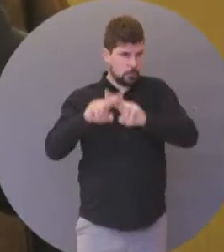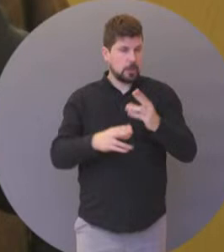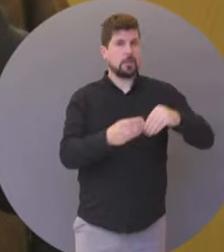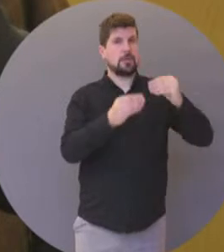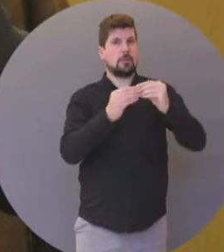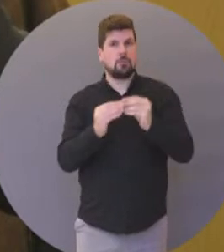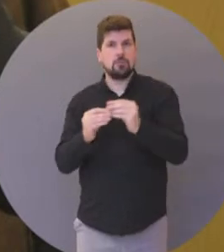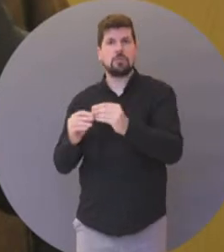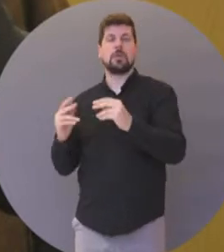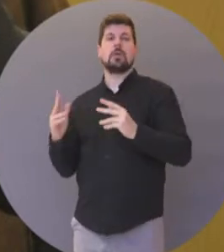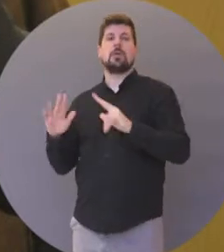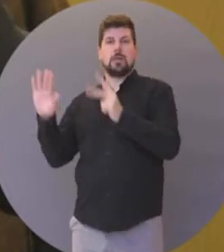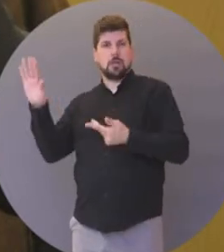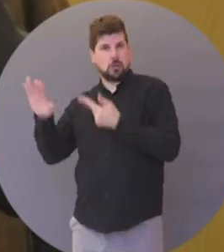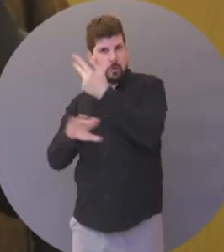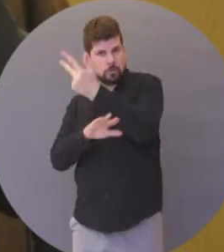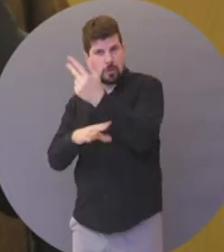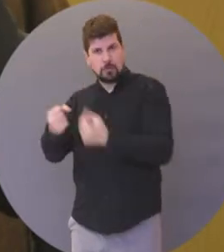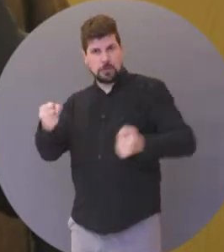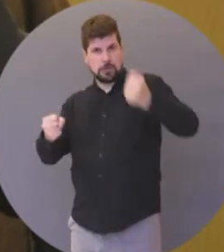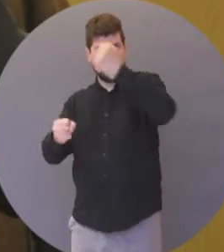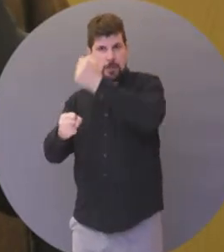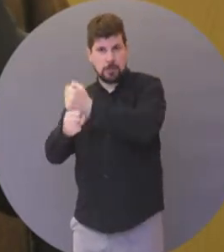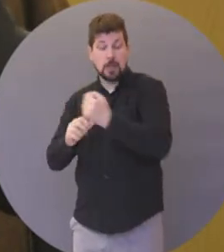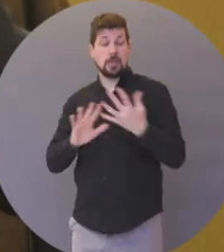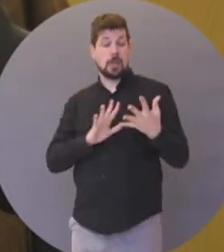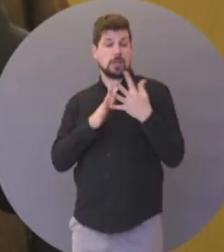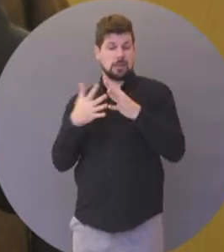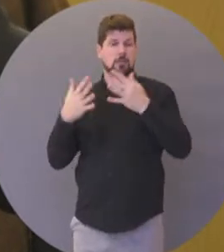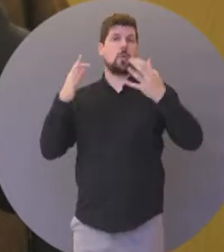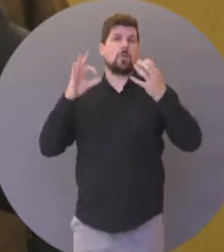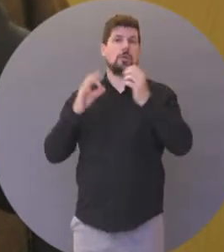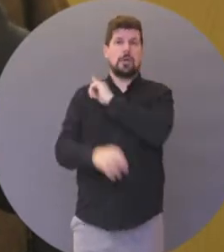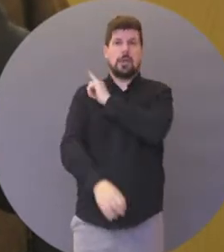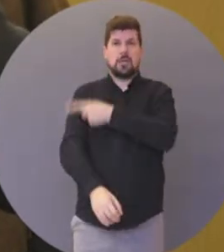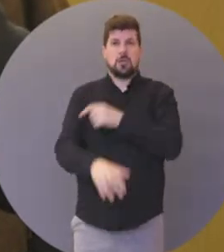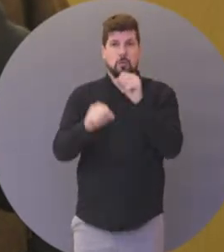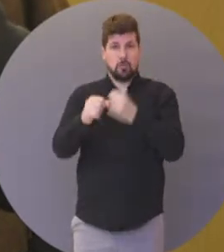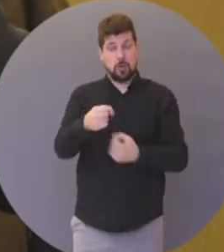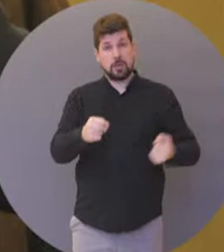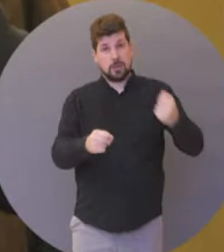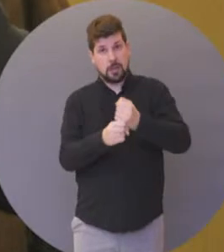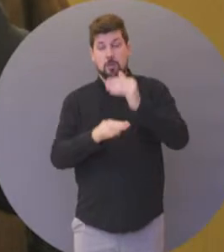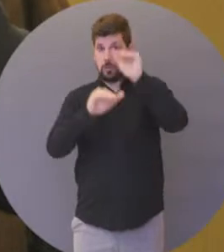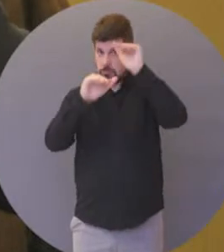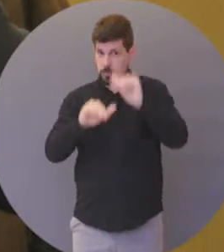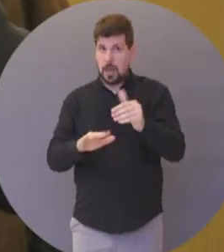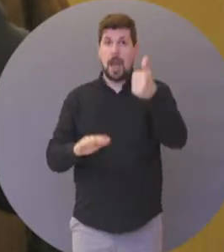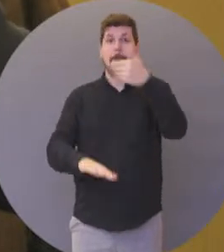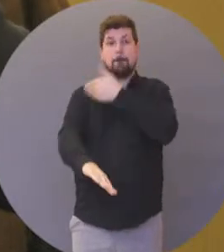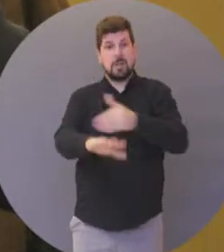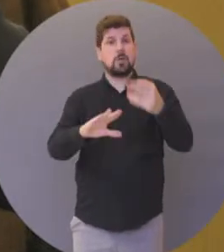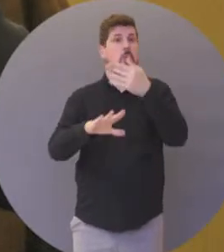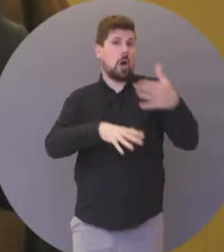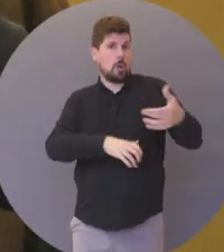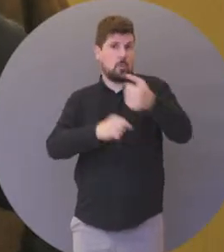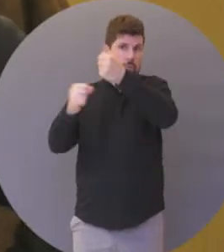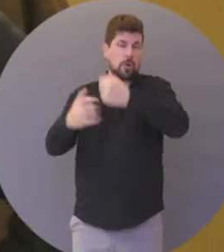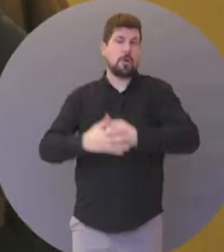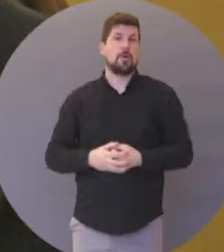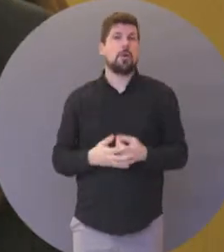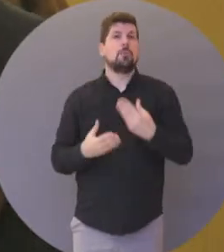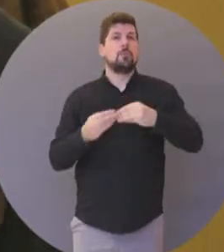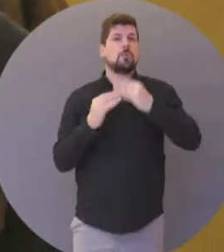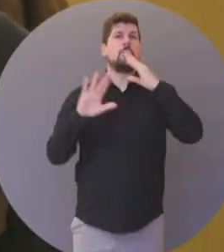la transition énergétique pourrait créer et préserver près d'un million d'emplois dans notre pays avec l'accroissement de la précarité la mauvaise qualité thermique